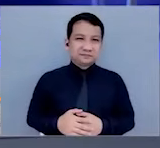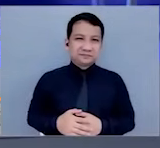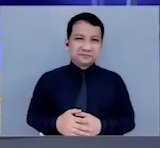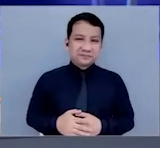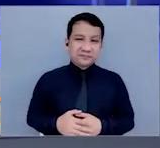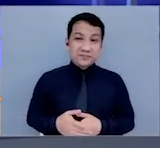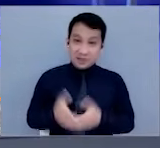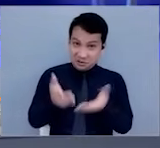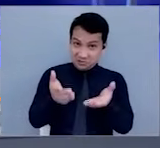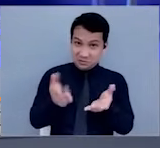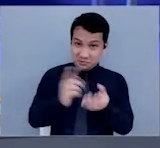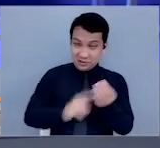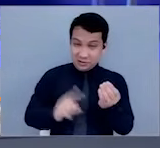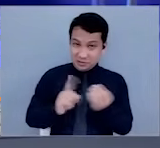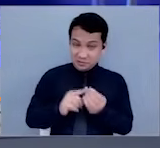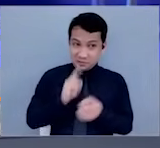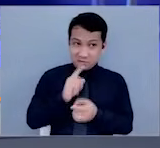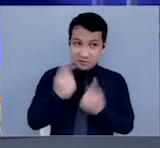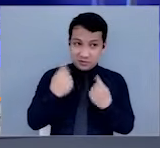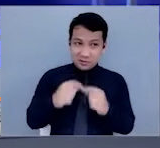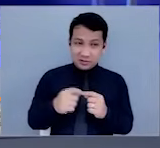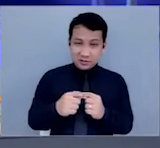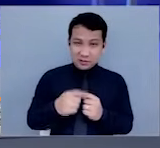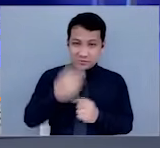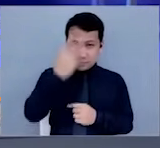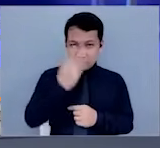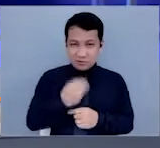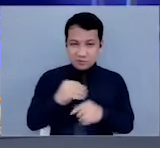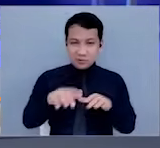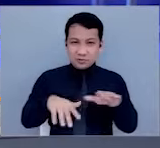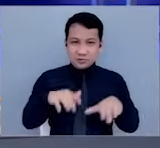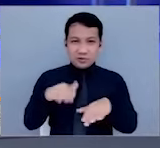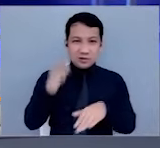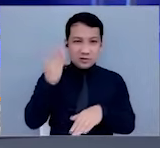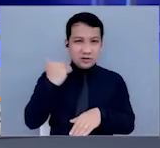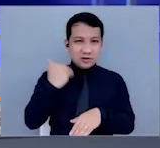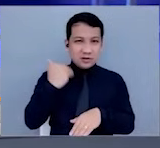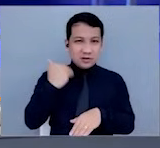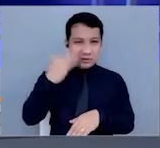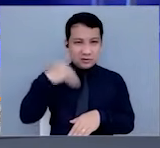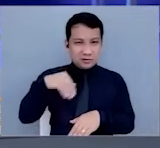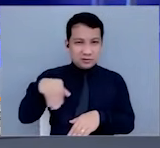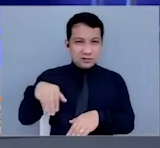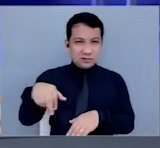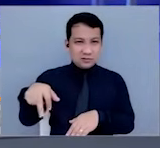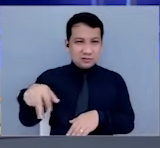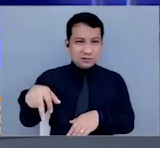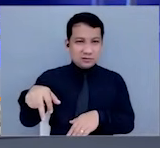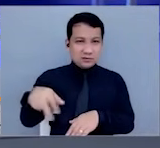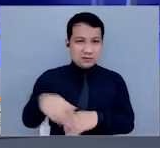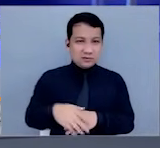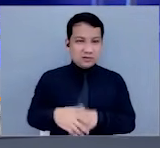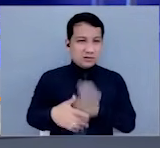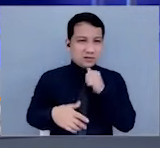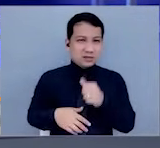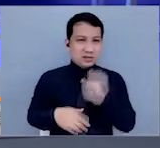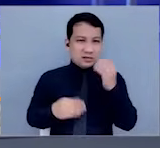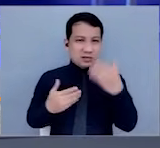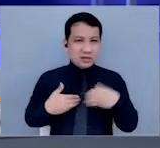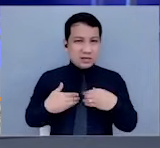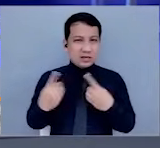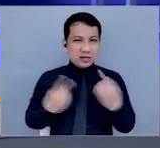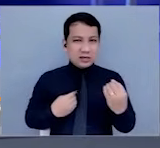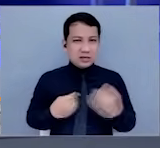totoo. Ikaw ba, nasubukan mo mag-sleepwalk? Kasi ako nung bata ako, nagsisleepwalk daw ako. Hindi. Hindi ko ginawa yan. Hindi mo